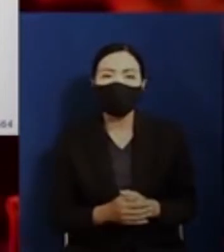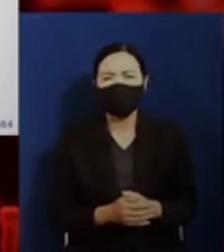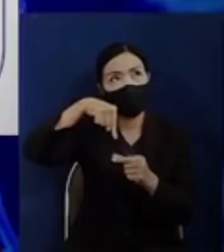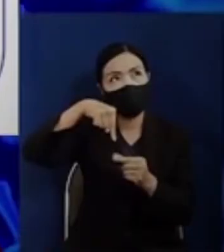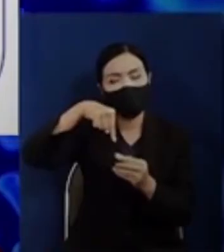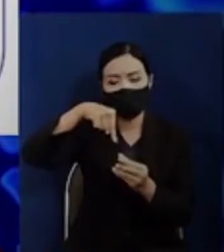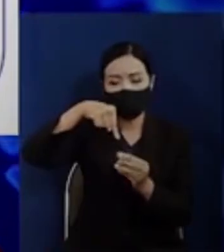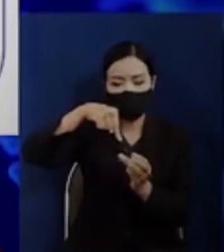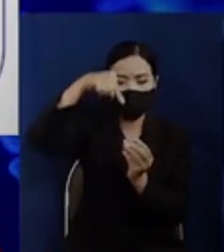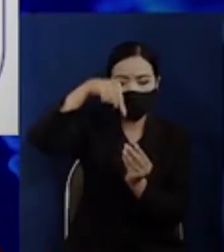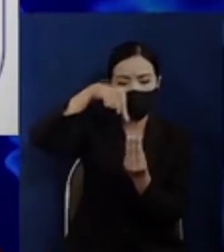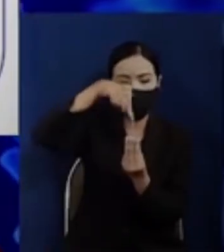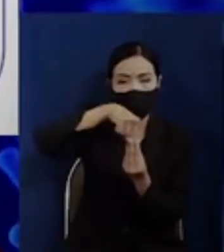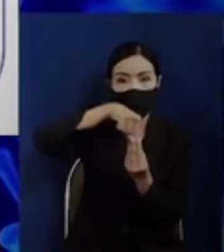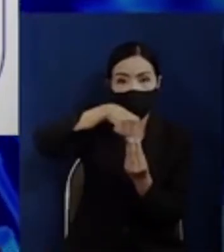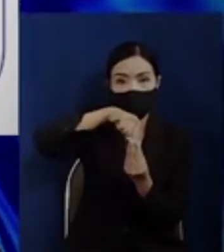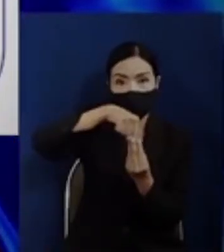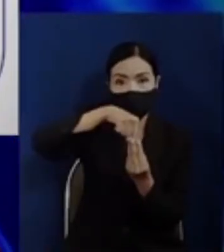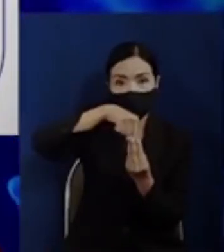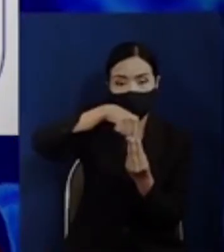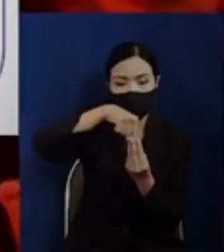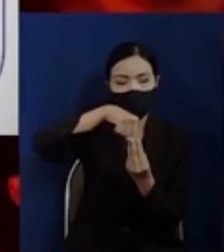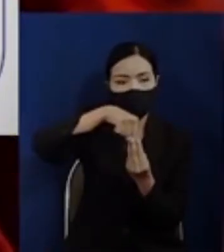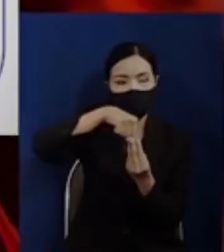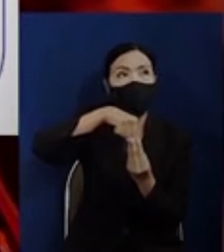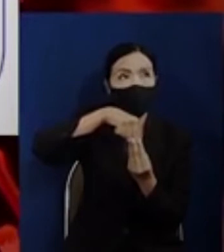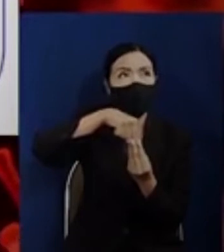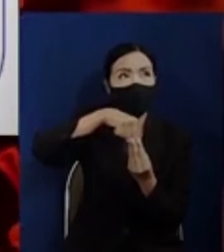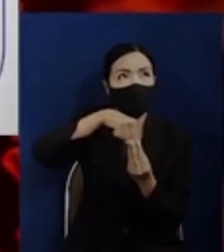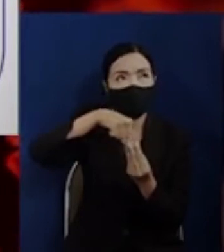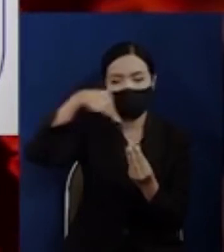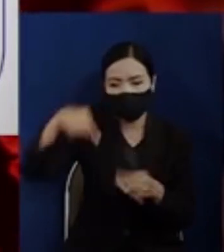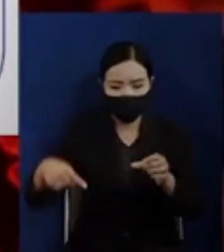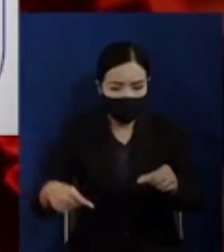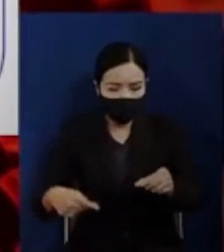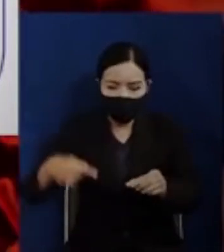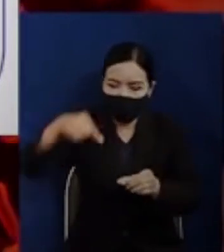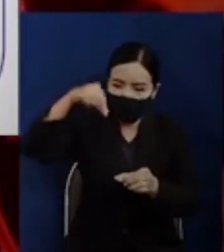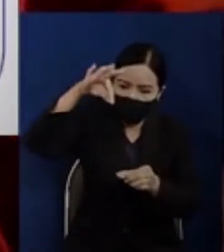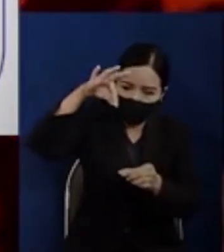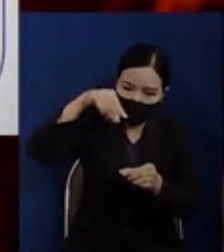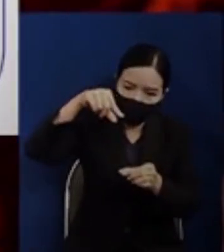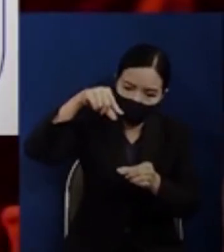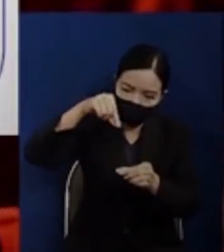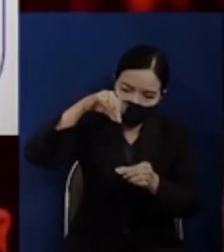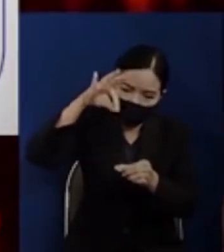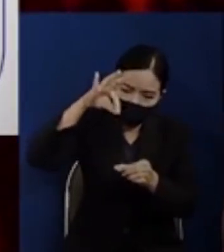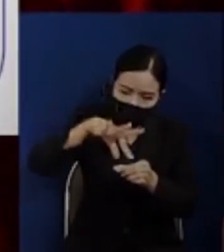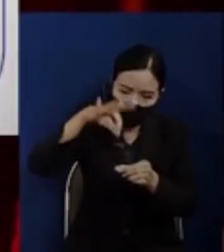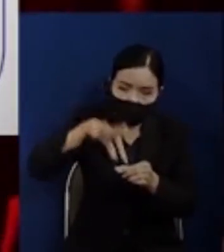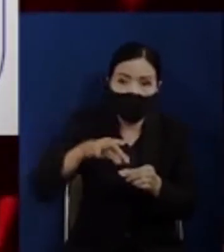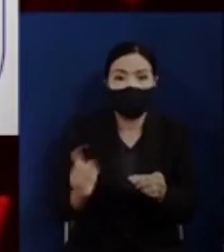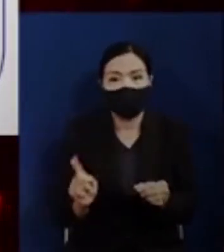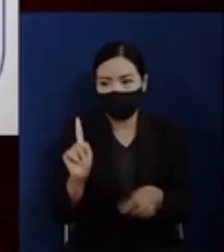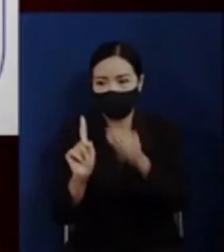นะครับ ชุดตรวจโควิดนี้ถือเป็นการช่วยคัดกรองเบื้องต้นยังมีข้อจำกัดว่าถ้าเชื้อไม่มากพออาจตรวจไม่พบเชื้อท